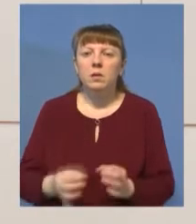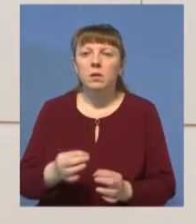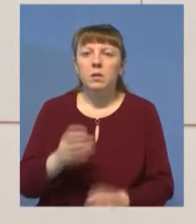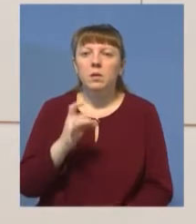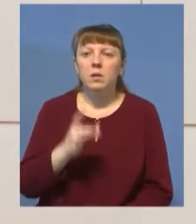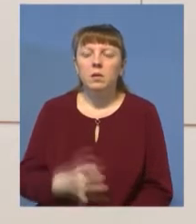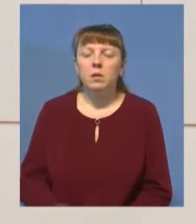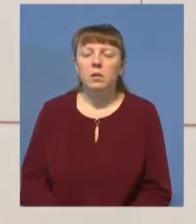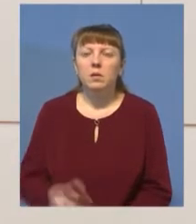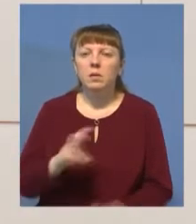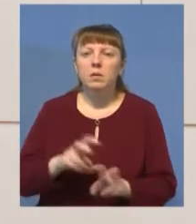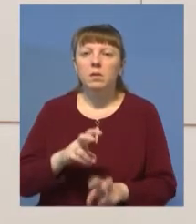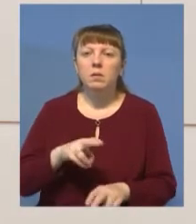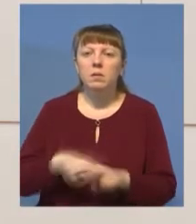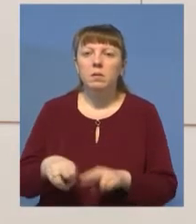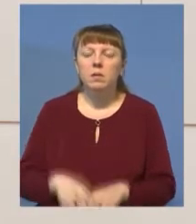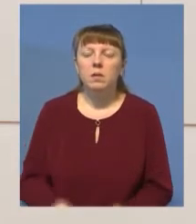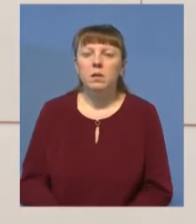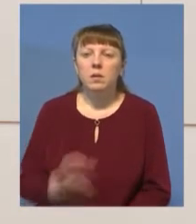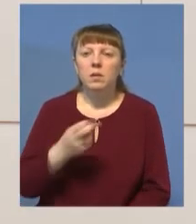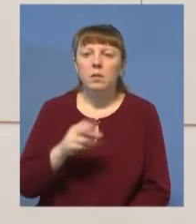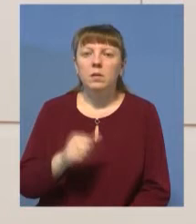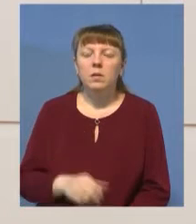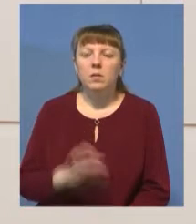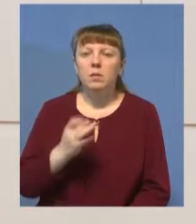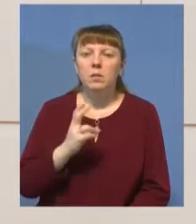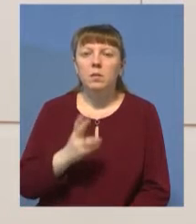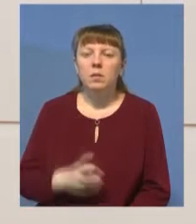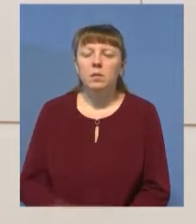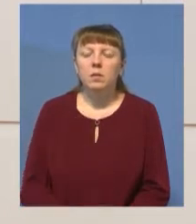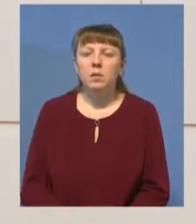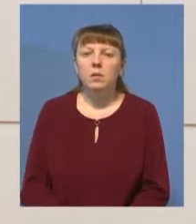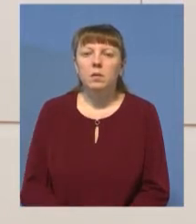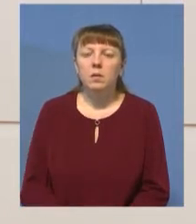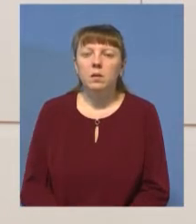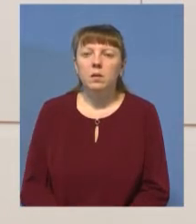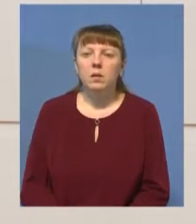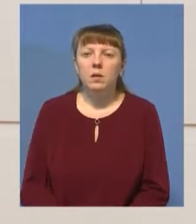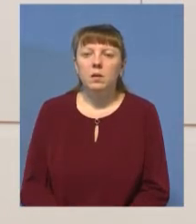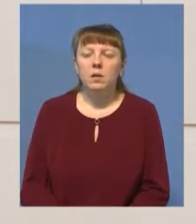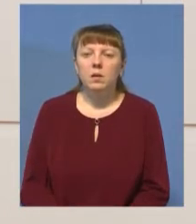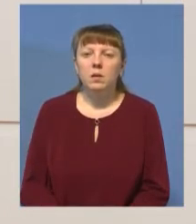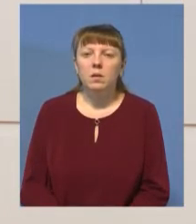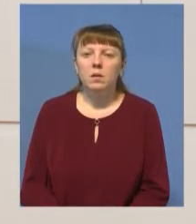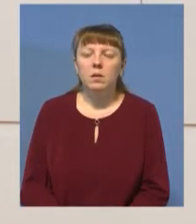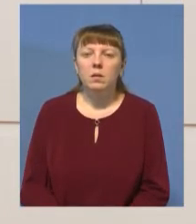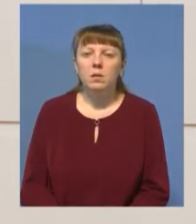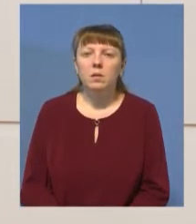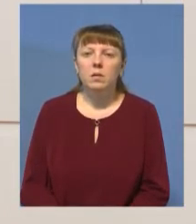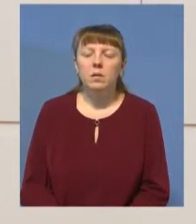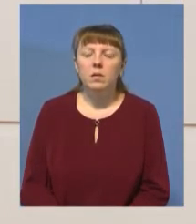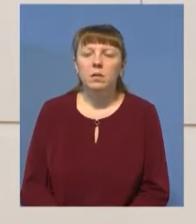товара, о взыскании морального вреда, о взыскании устойки, о взыскании убытков, отчасти это уже отчаявшиеся люди, которые